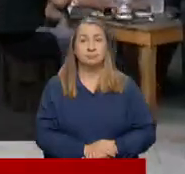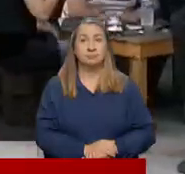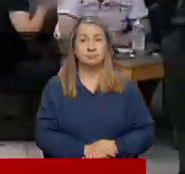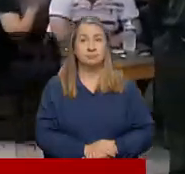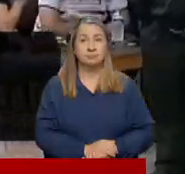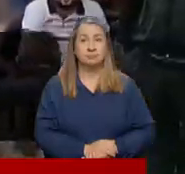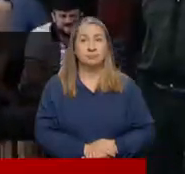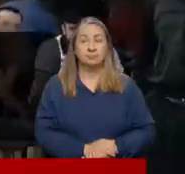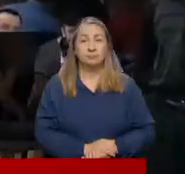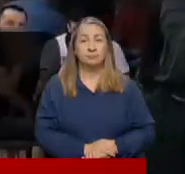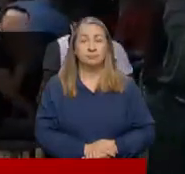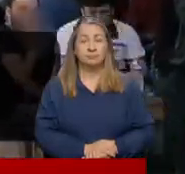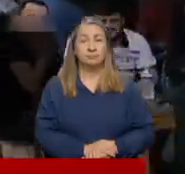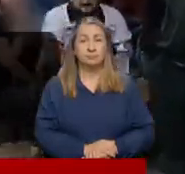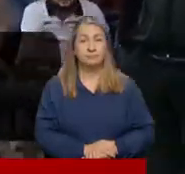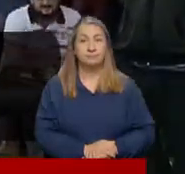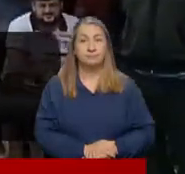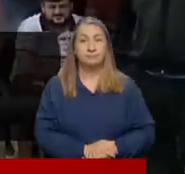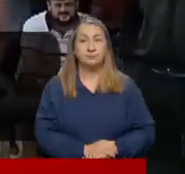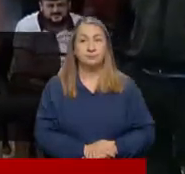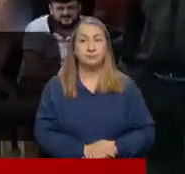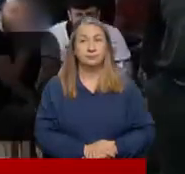Allah Allah Allah Allah Allah